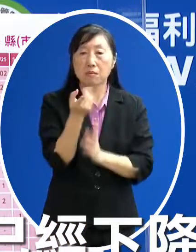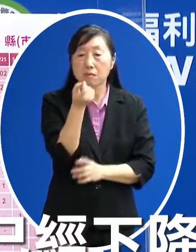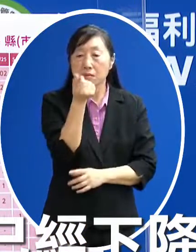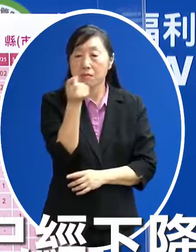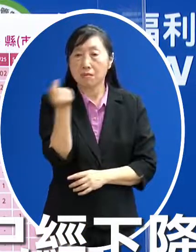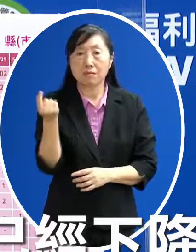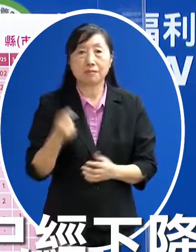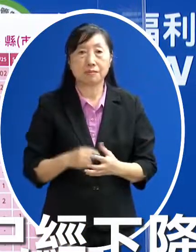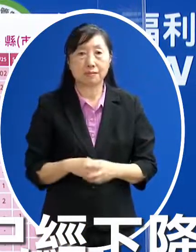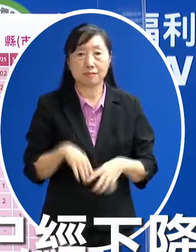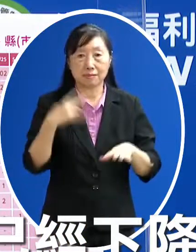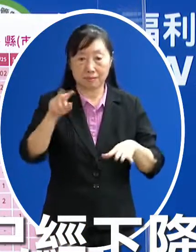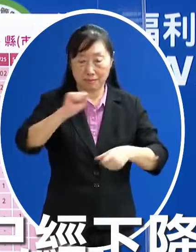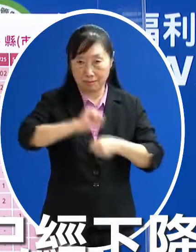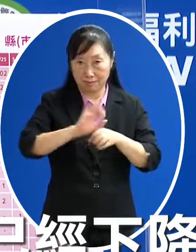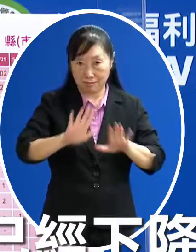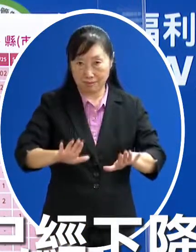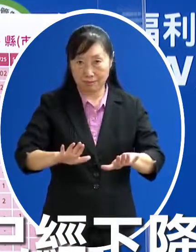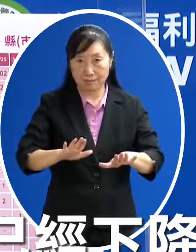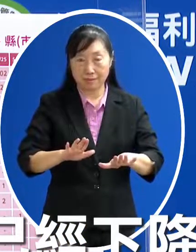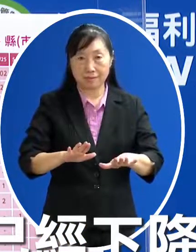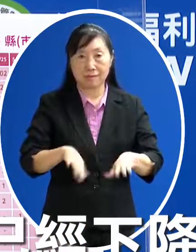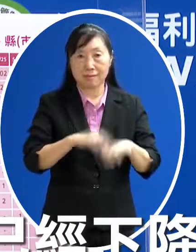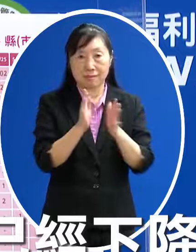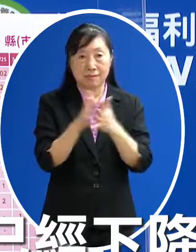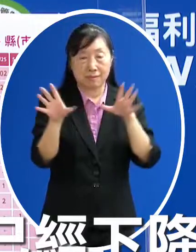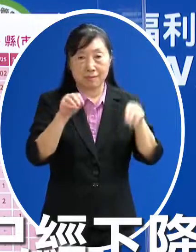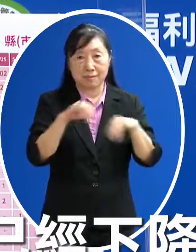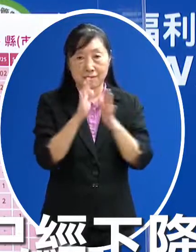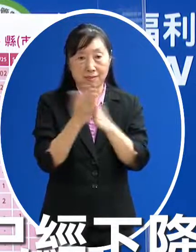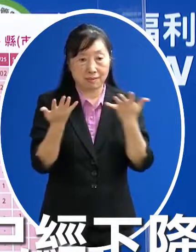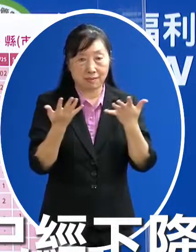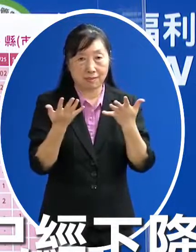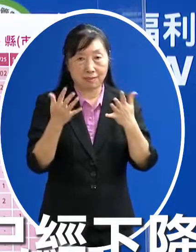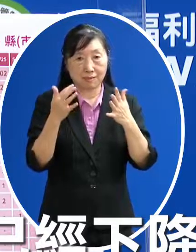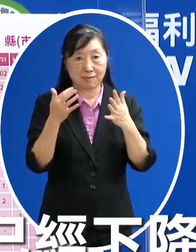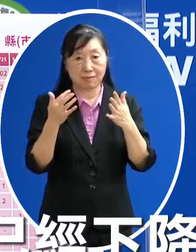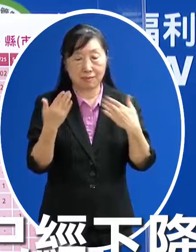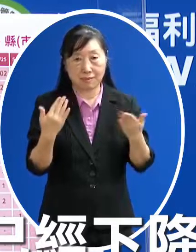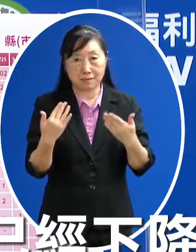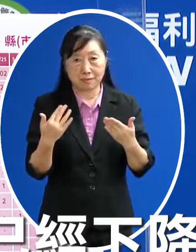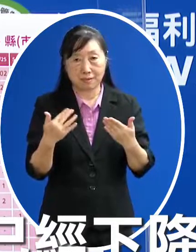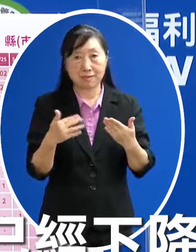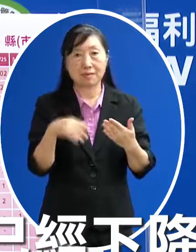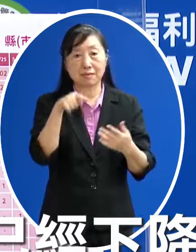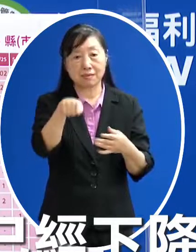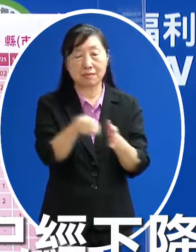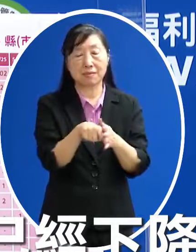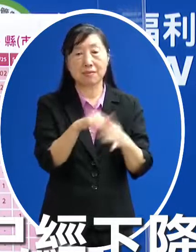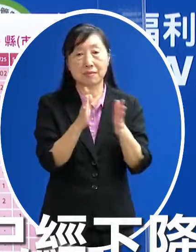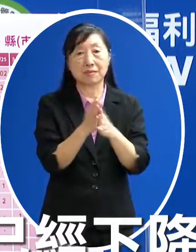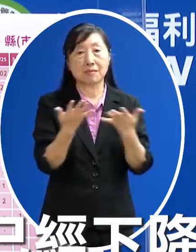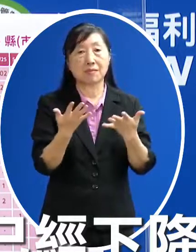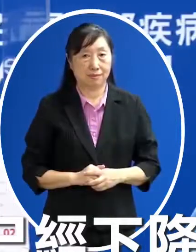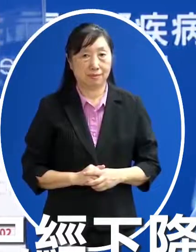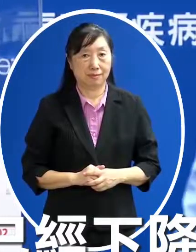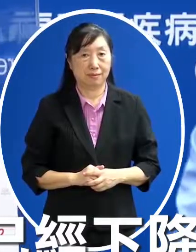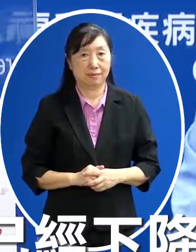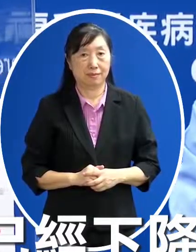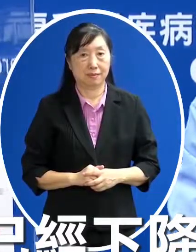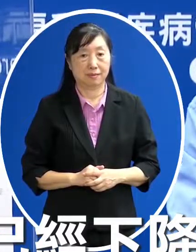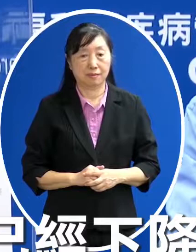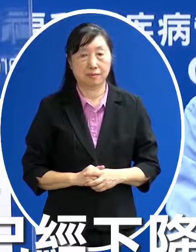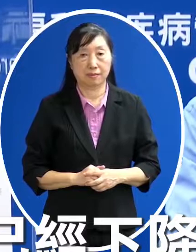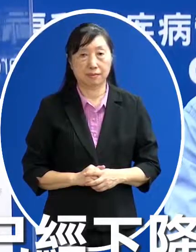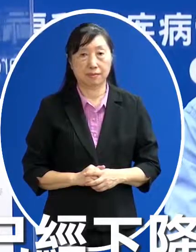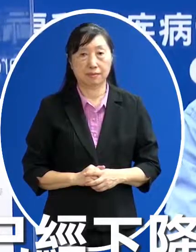说，我们渐次的哈把这个清出来，那换句话说隔离的哈效率就会变高来哈。那根